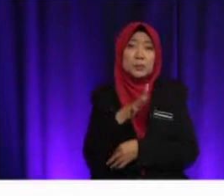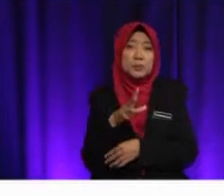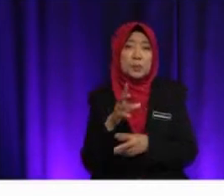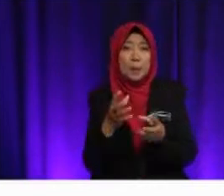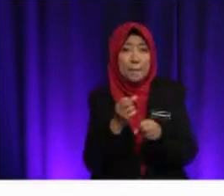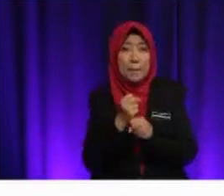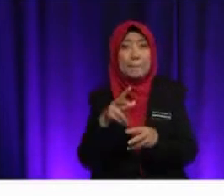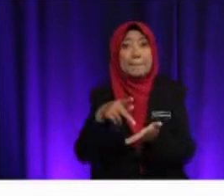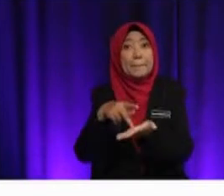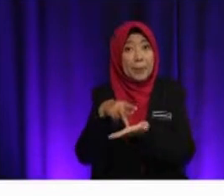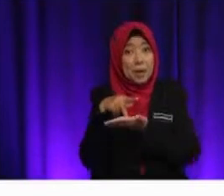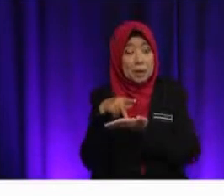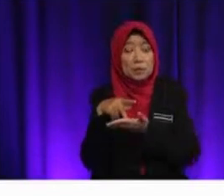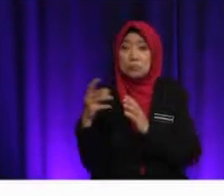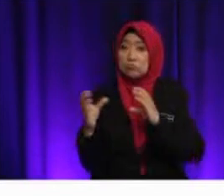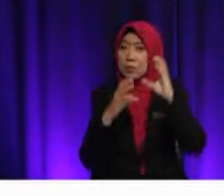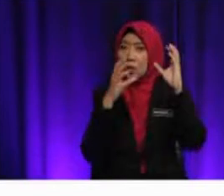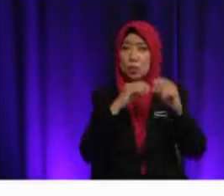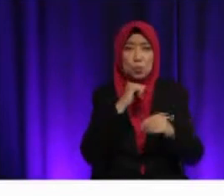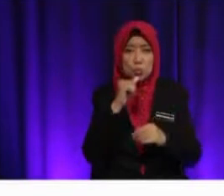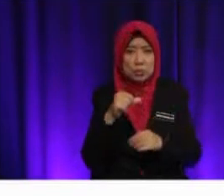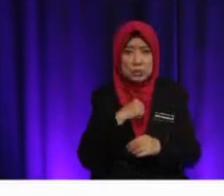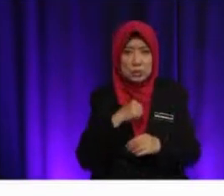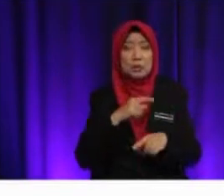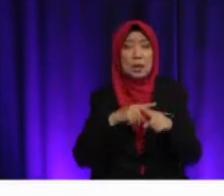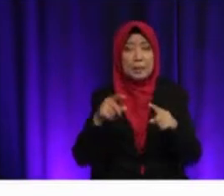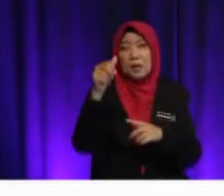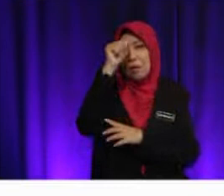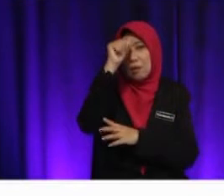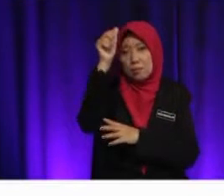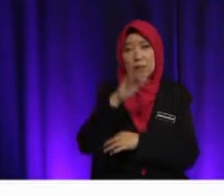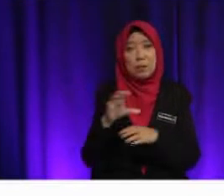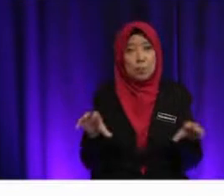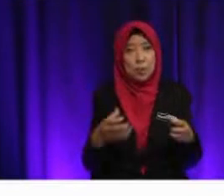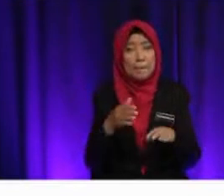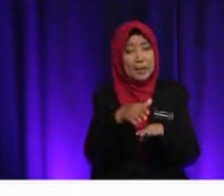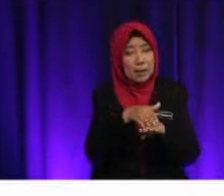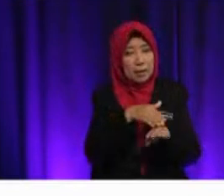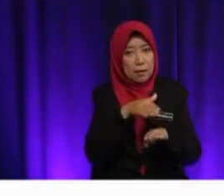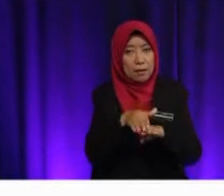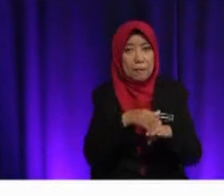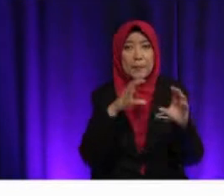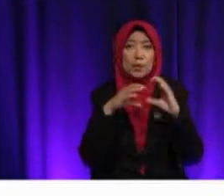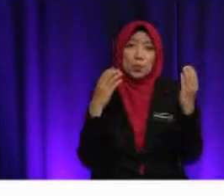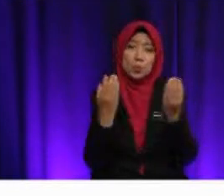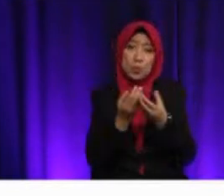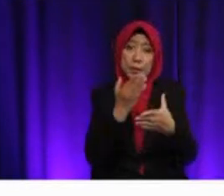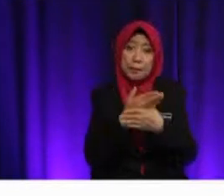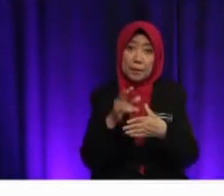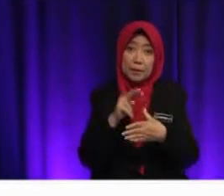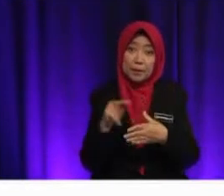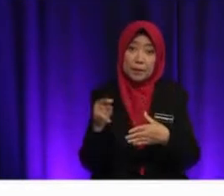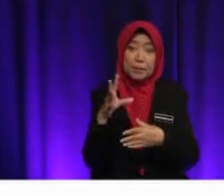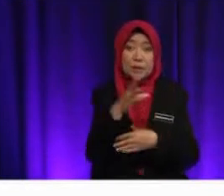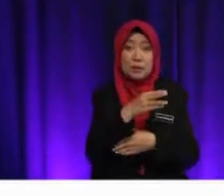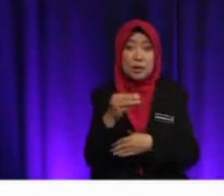pun tolak dia, tapi dia boleh bergerak sendiri dengan kuasa Allah Subhanahu Taala. Perlahan-lahan kemudian dia mengumpulkan antara bahagian-bahagiannya, kemudian